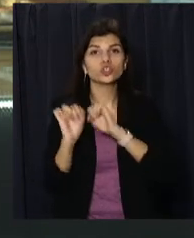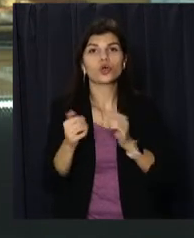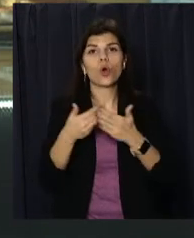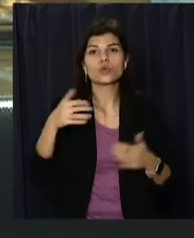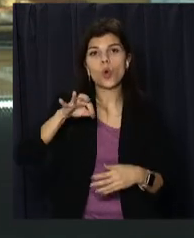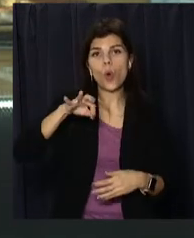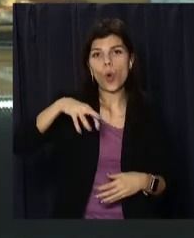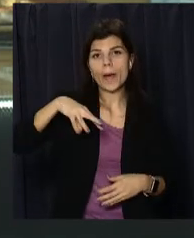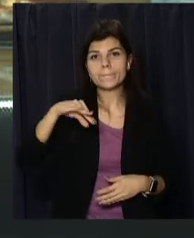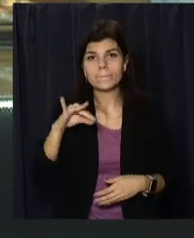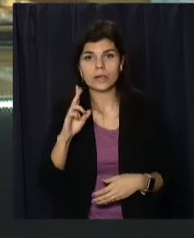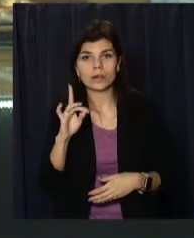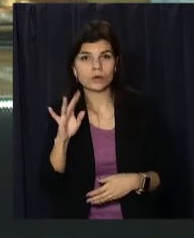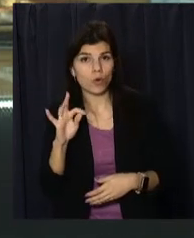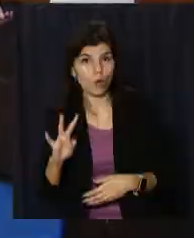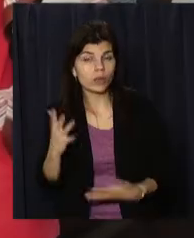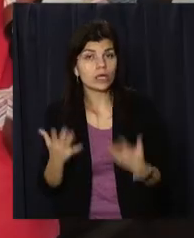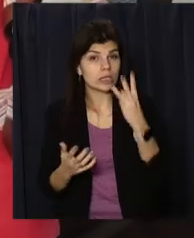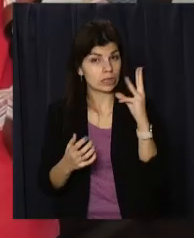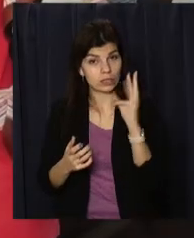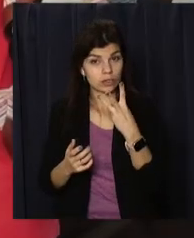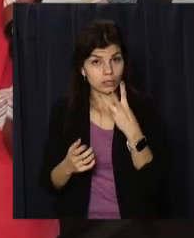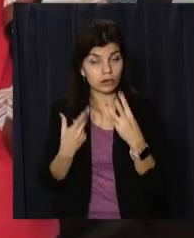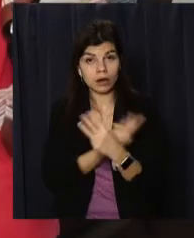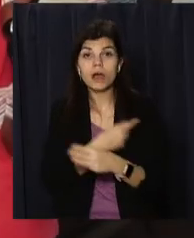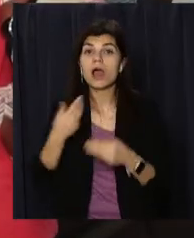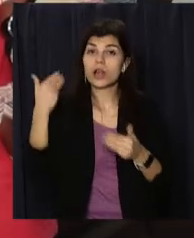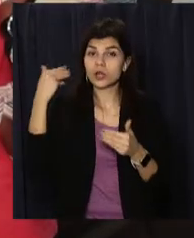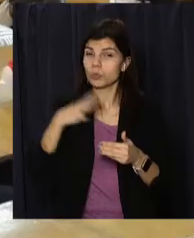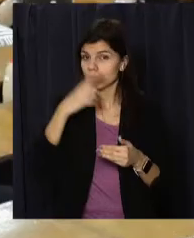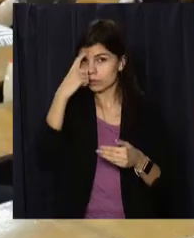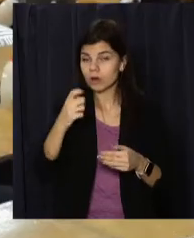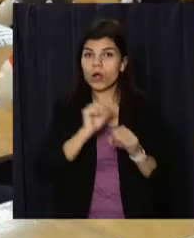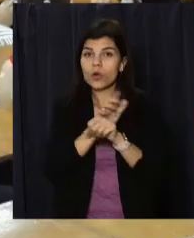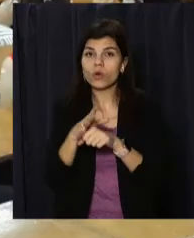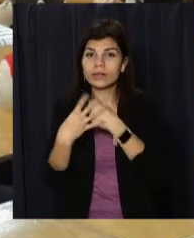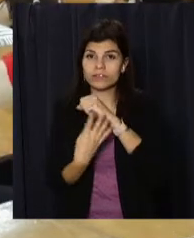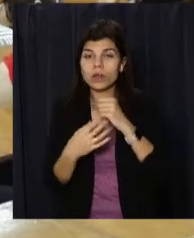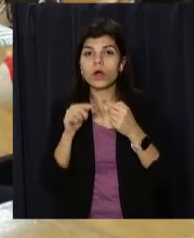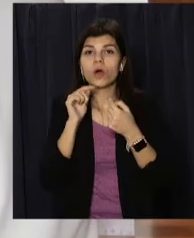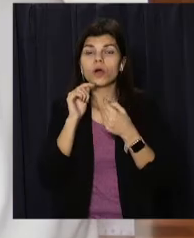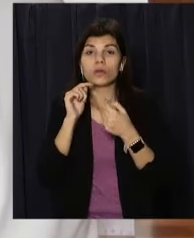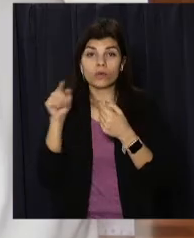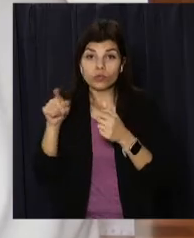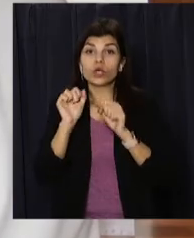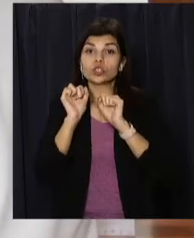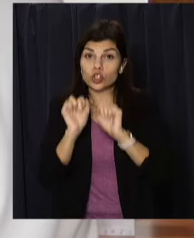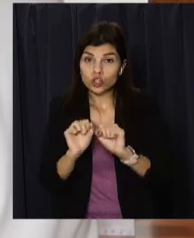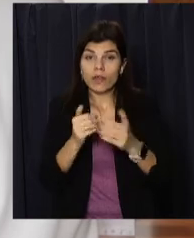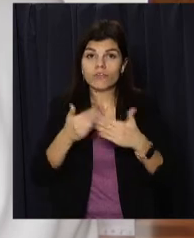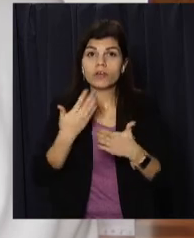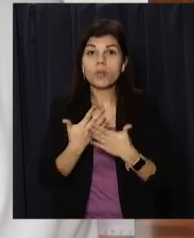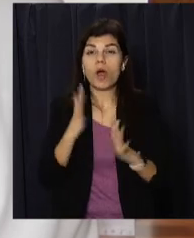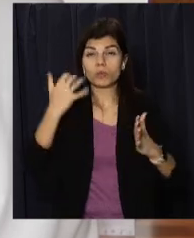якщо щепитися нею втричі. Раніше ВОЗ заявила, вакцини проти COVID-19 повинні захищати від тяжкого перебігу хвороби в